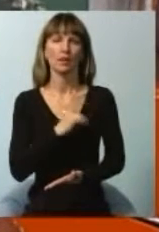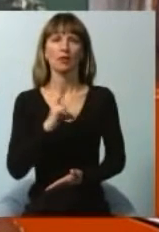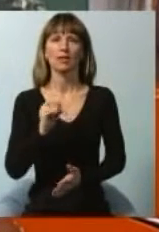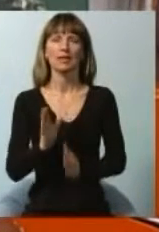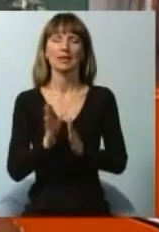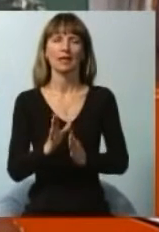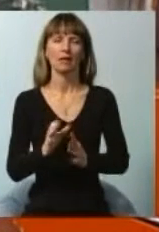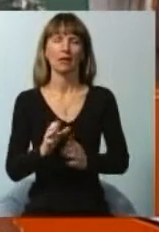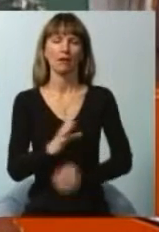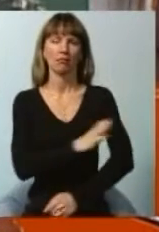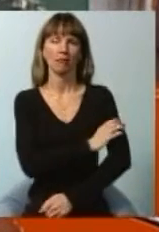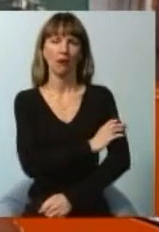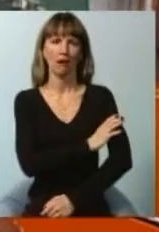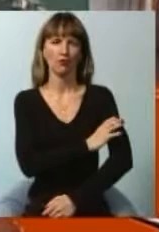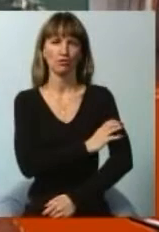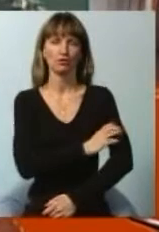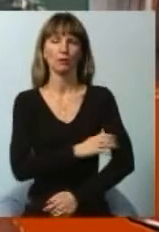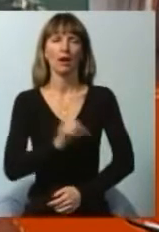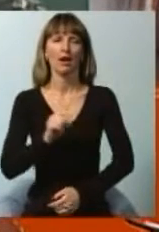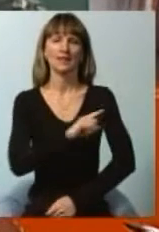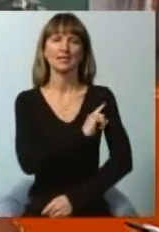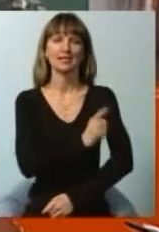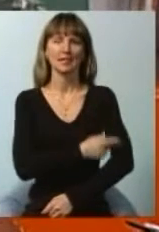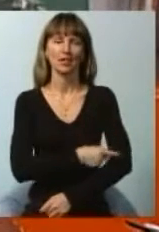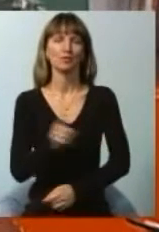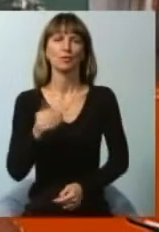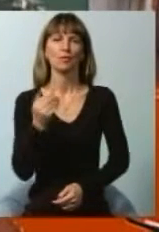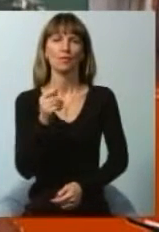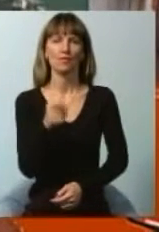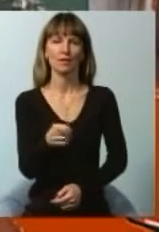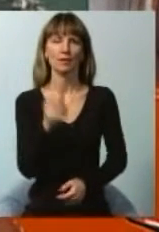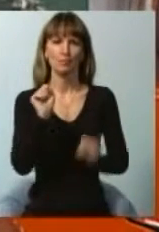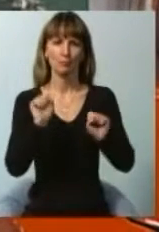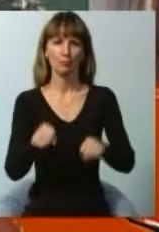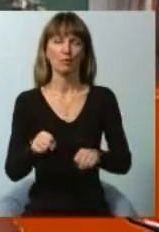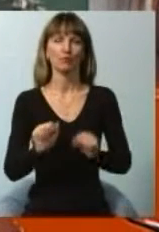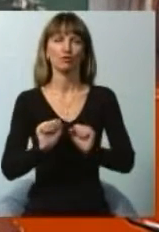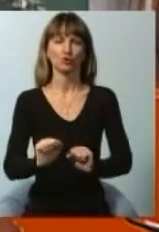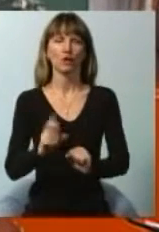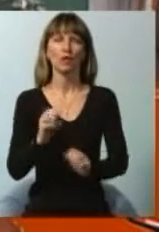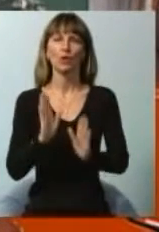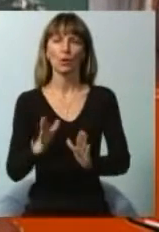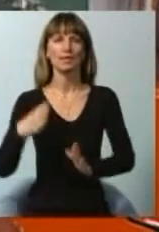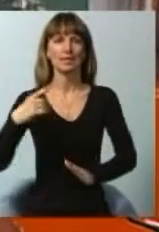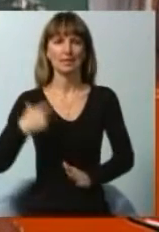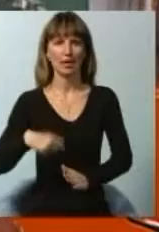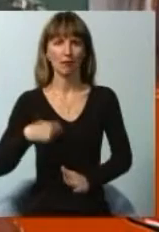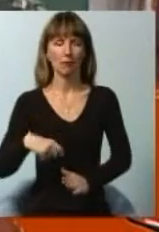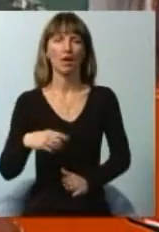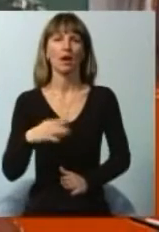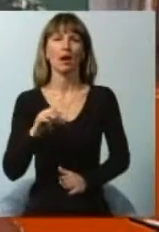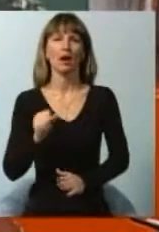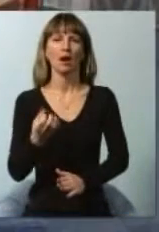тільки накачаним, а й сильним, щоб він міг постояти не тільки за себе, а й за те,